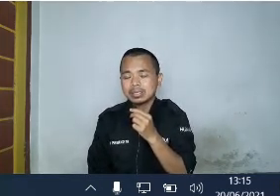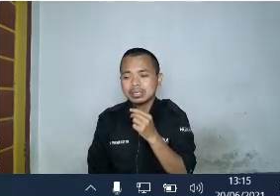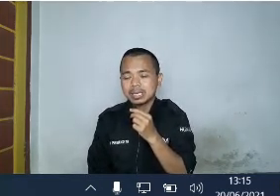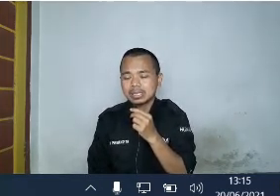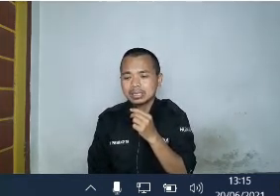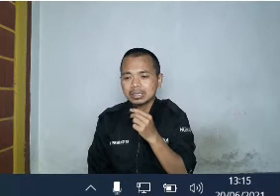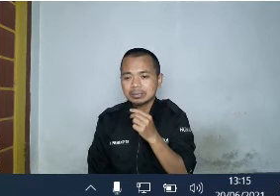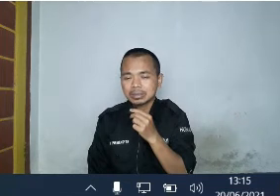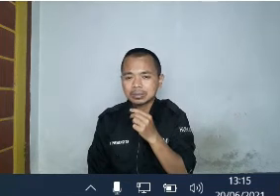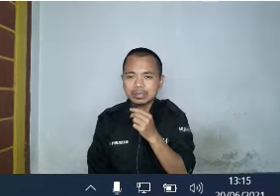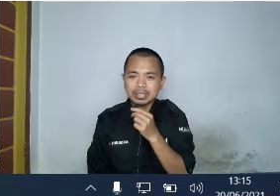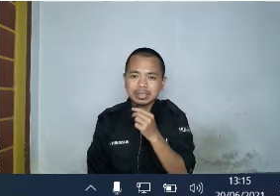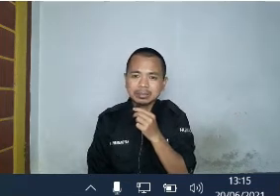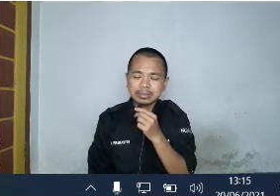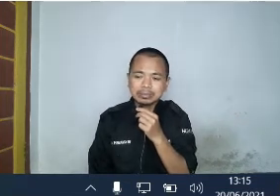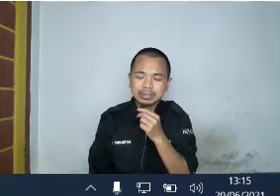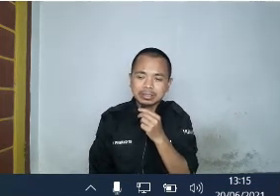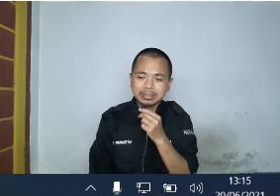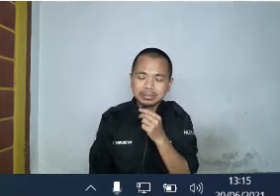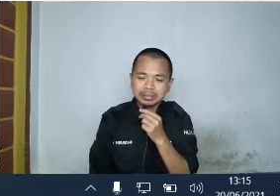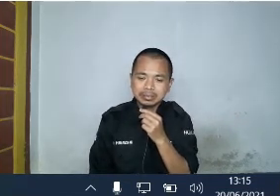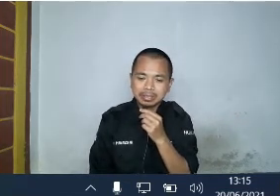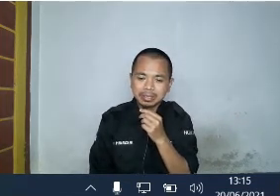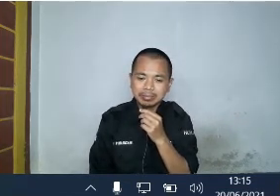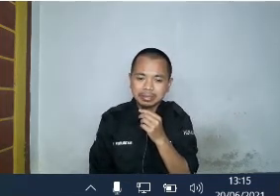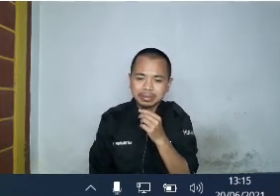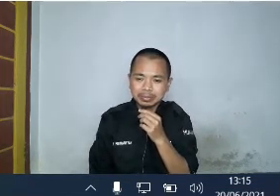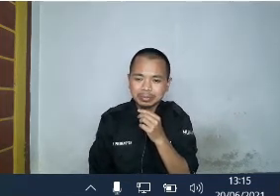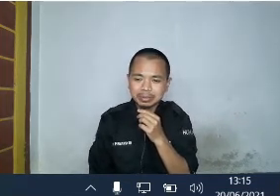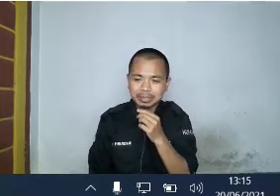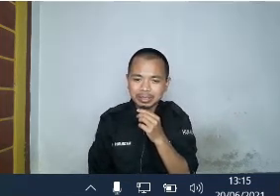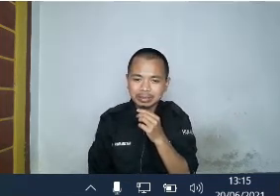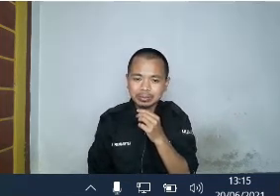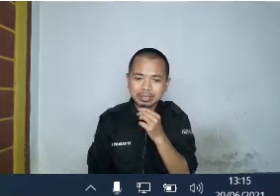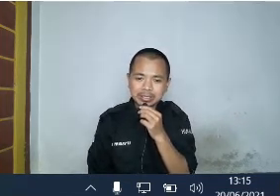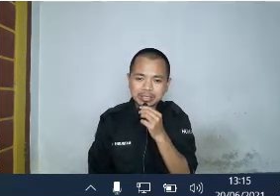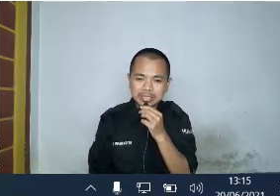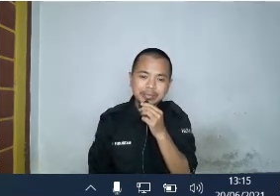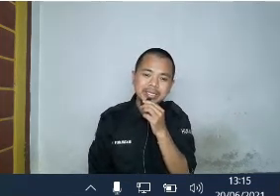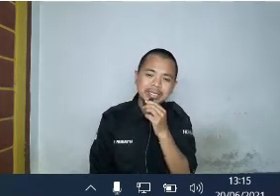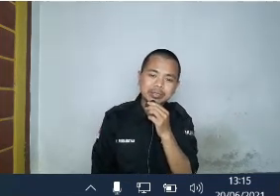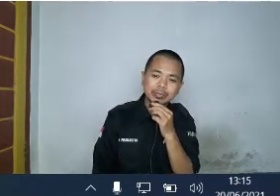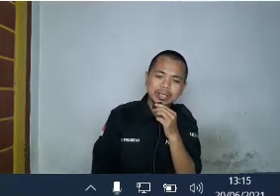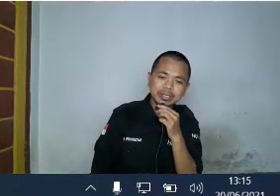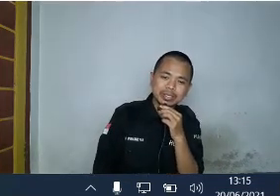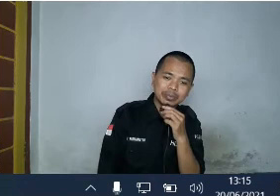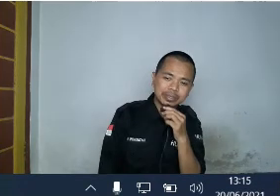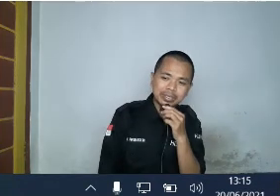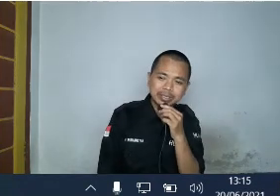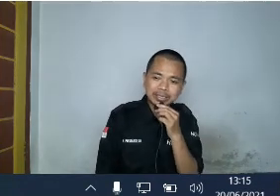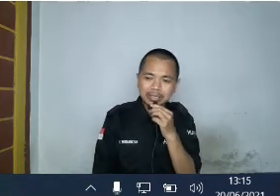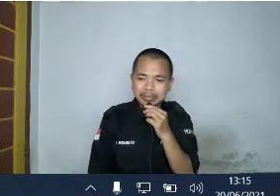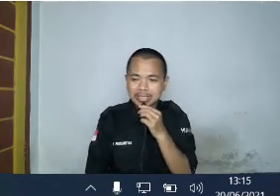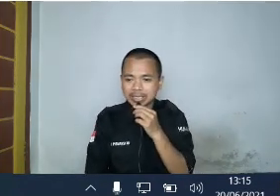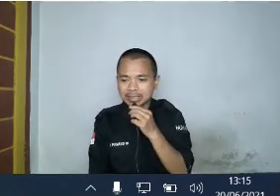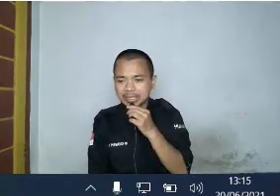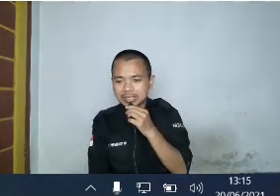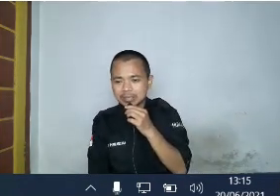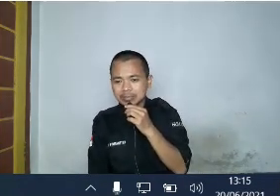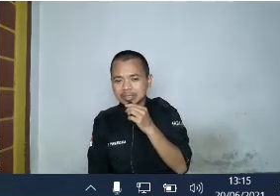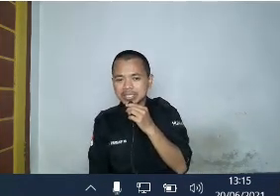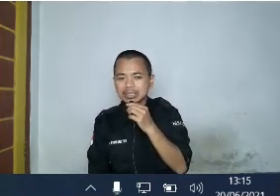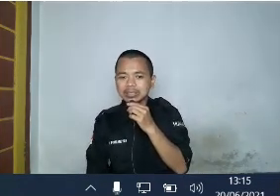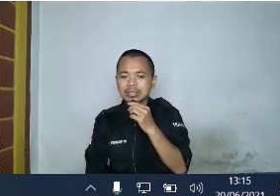setiap hari ada mata kuliah ya teman-teman ya kayak begitu Jadi diaturnya sedemikian rupa ini oleh kita tinggal